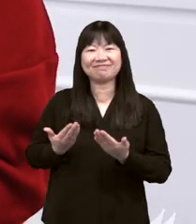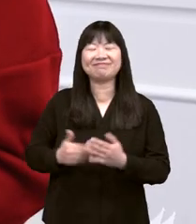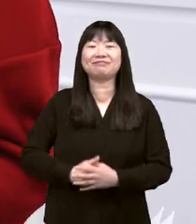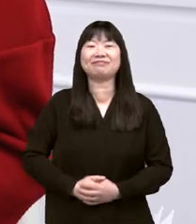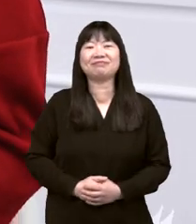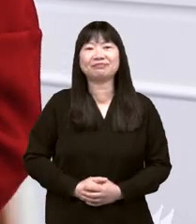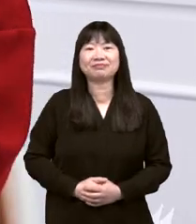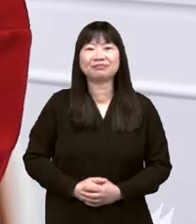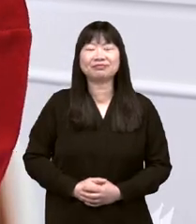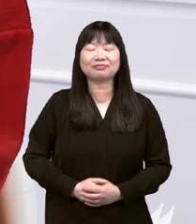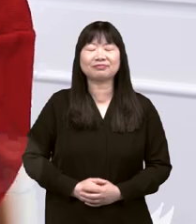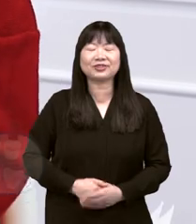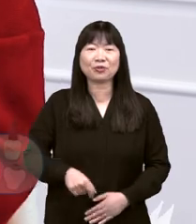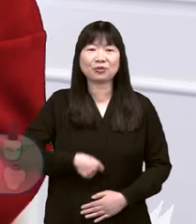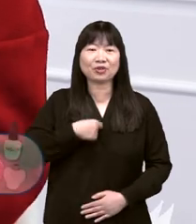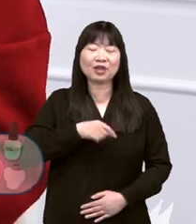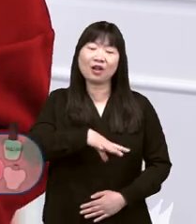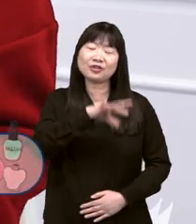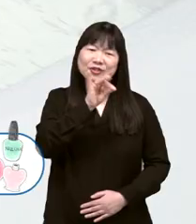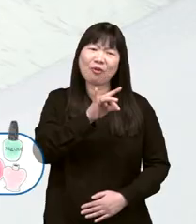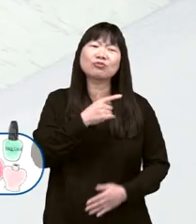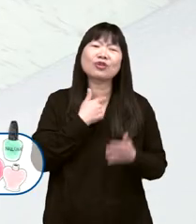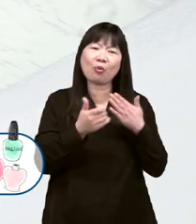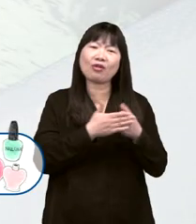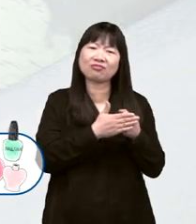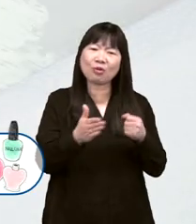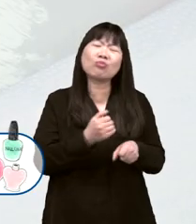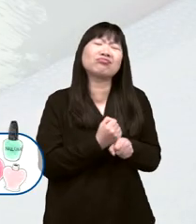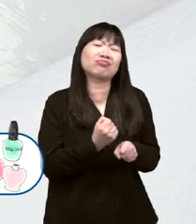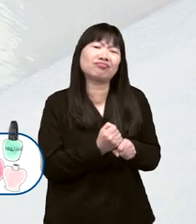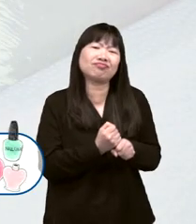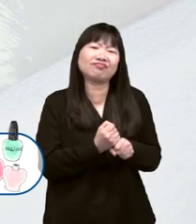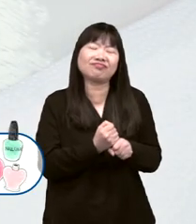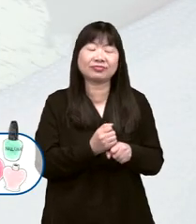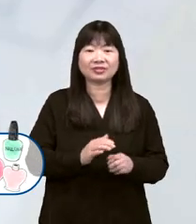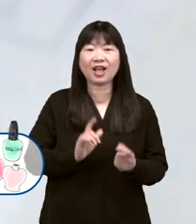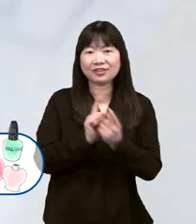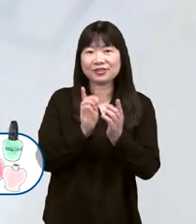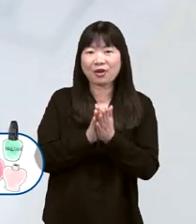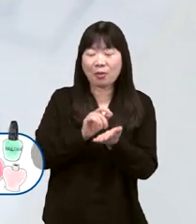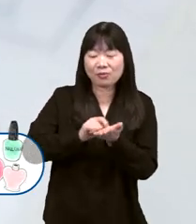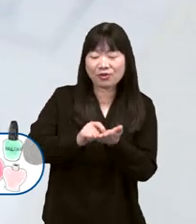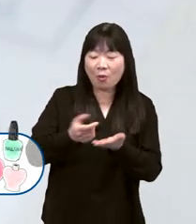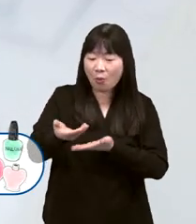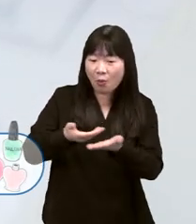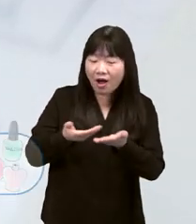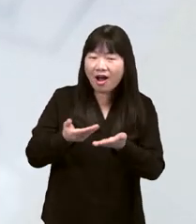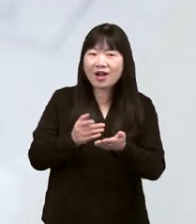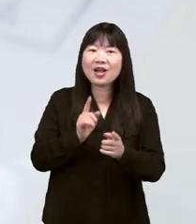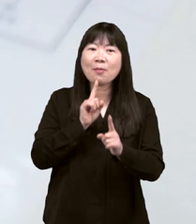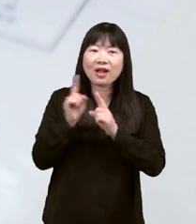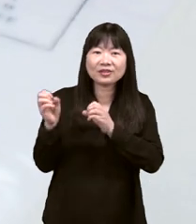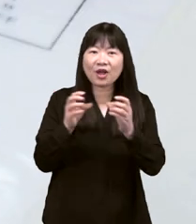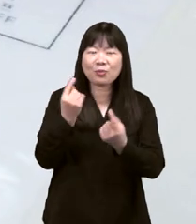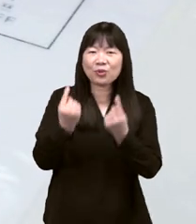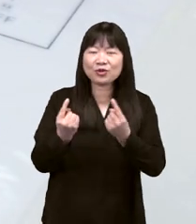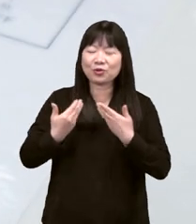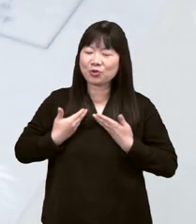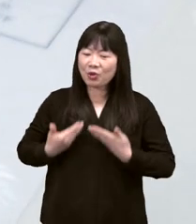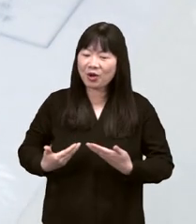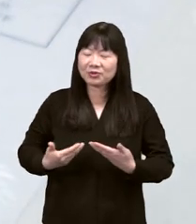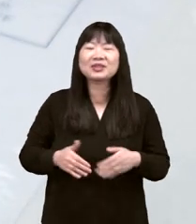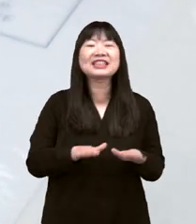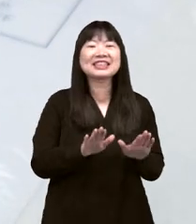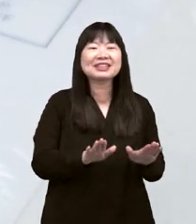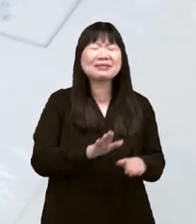사실 처음 겪어보는 상황이라 당황했는데요. 막상 필담을 해보니까 말로 하는 것보다 조용하고 이 시간이